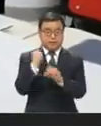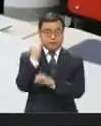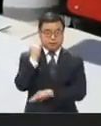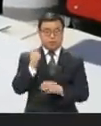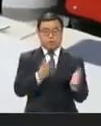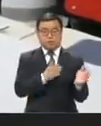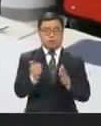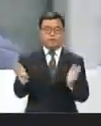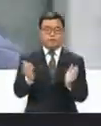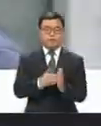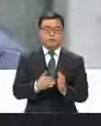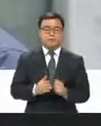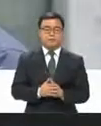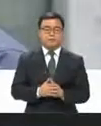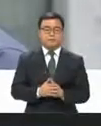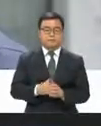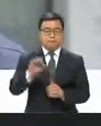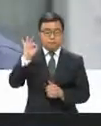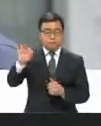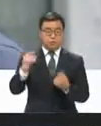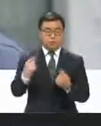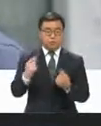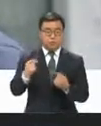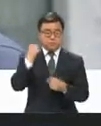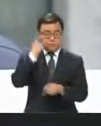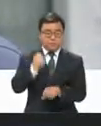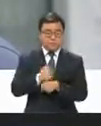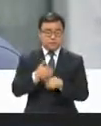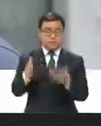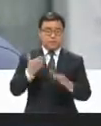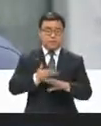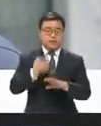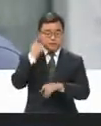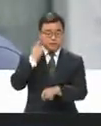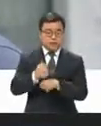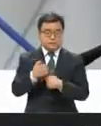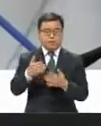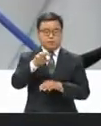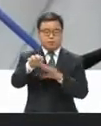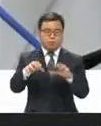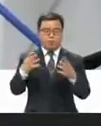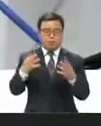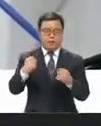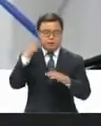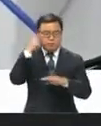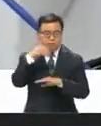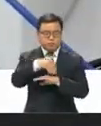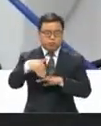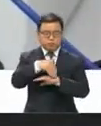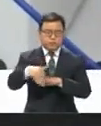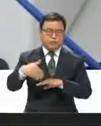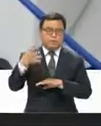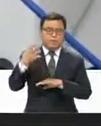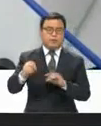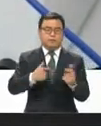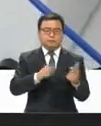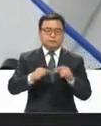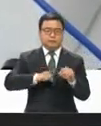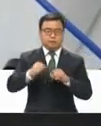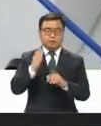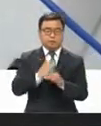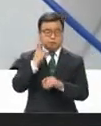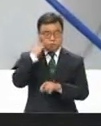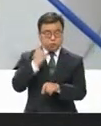때문입니다. As you can see also this lab here or the other ones is like many projects running here